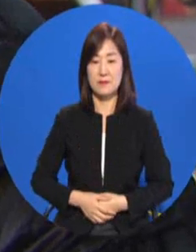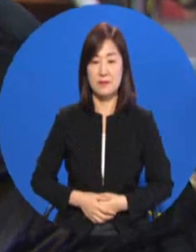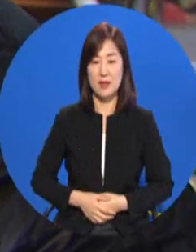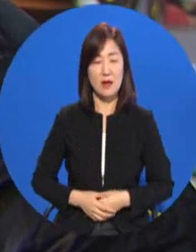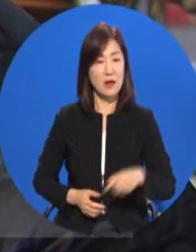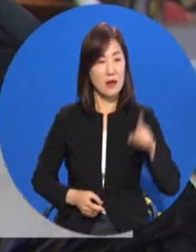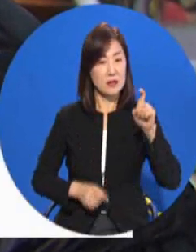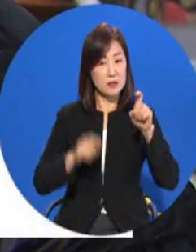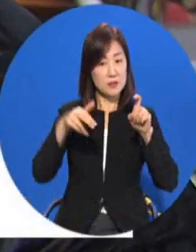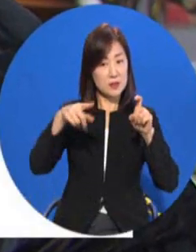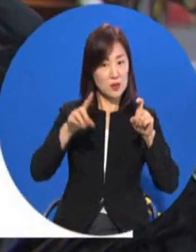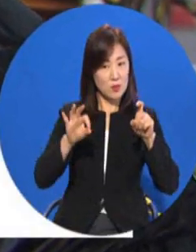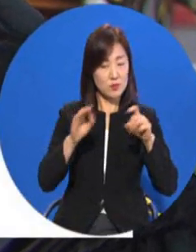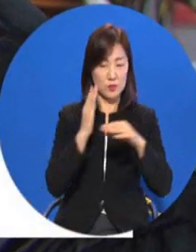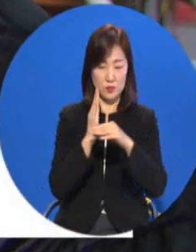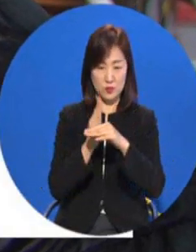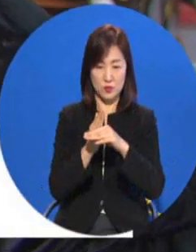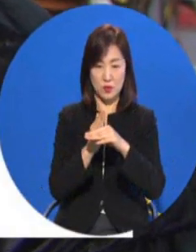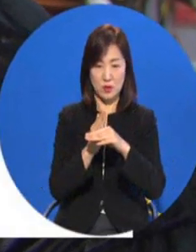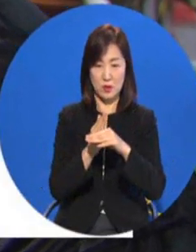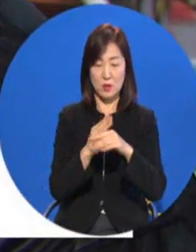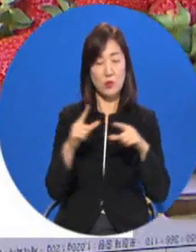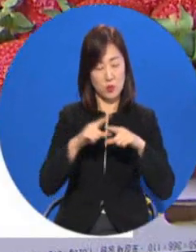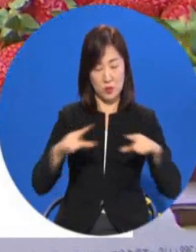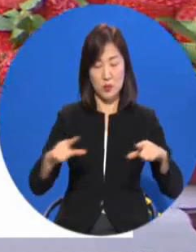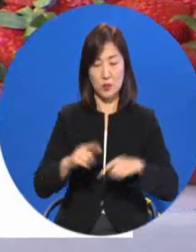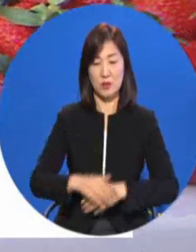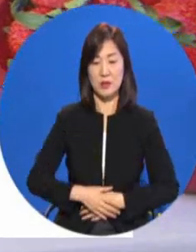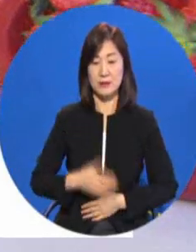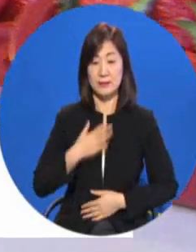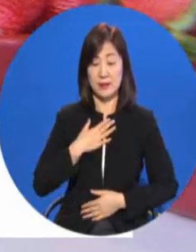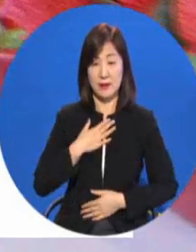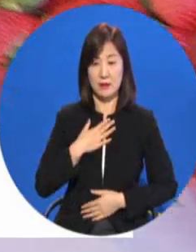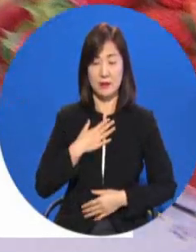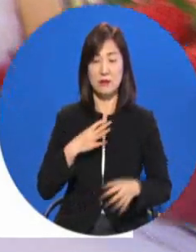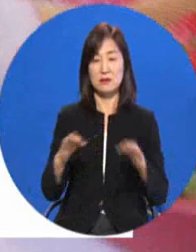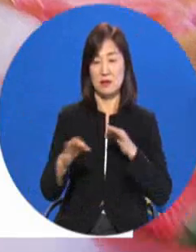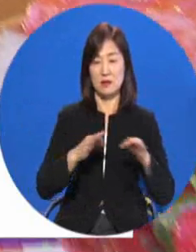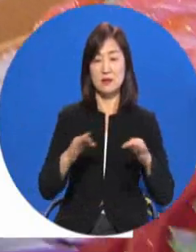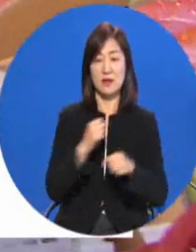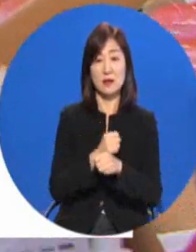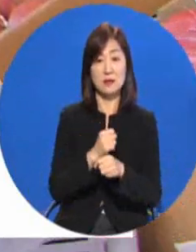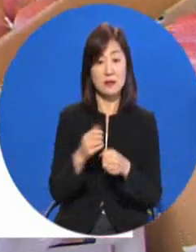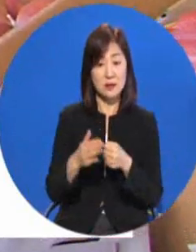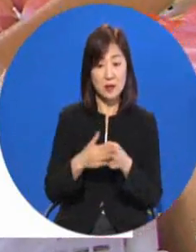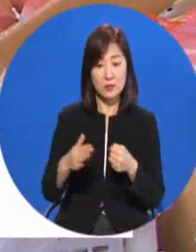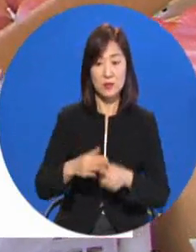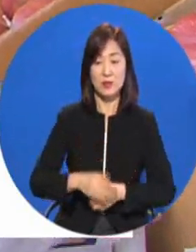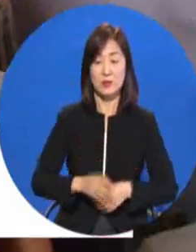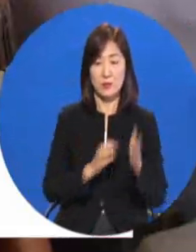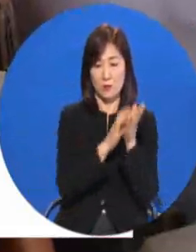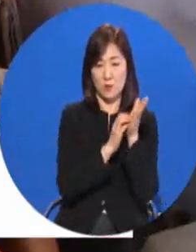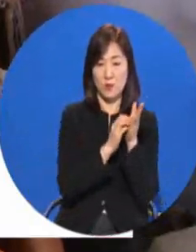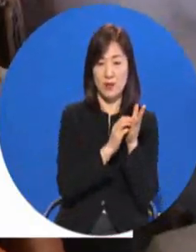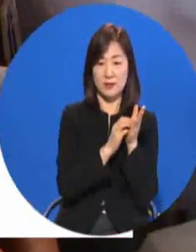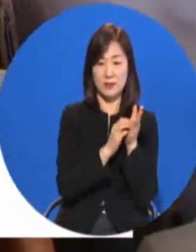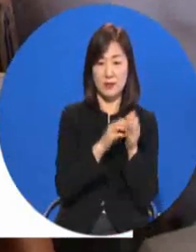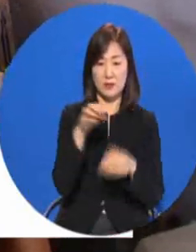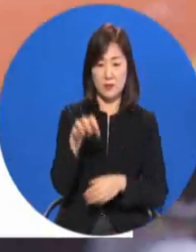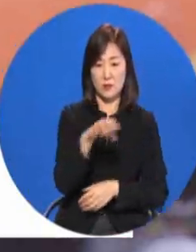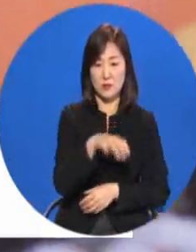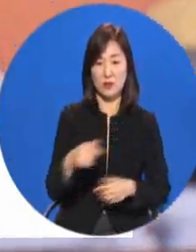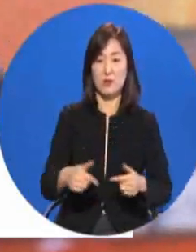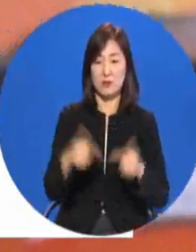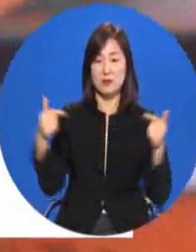10점 만점에 보통 쓰 우리는 야 장사 하니까요 5번 판 장 같은데 또 발생